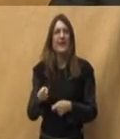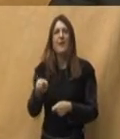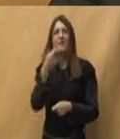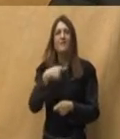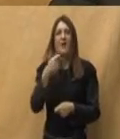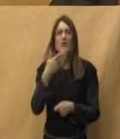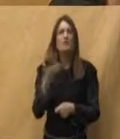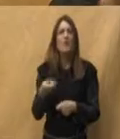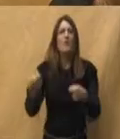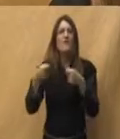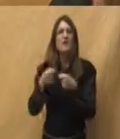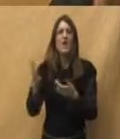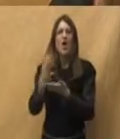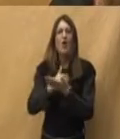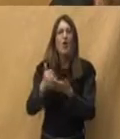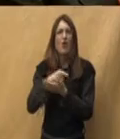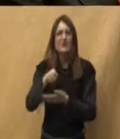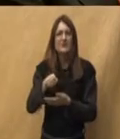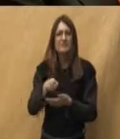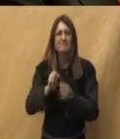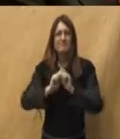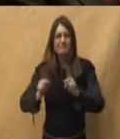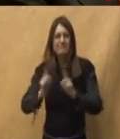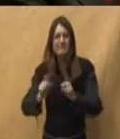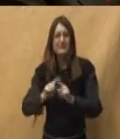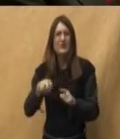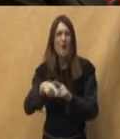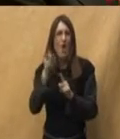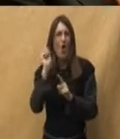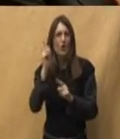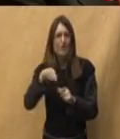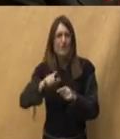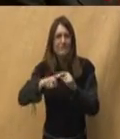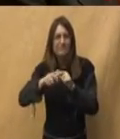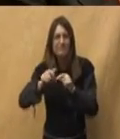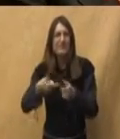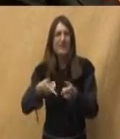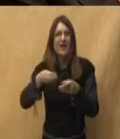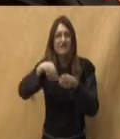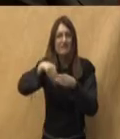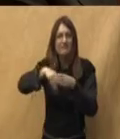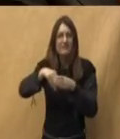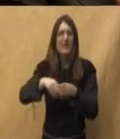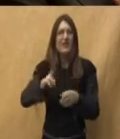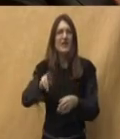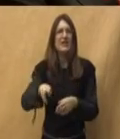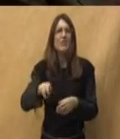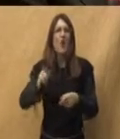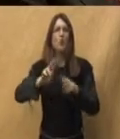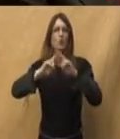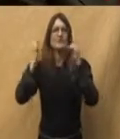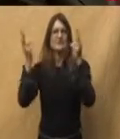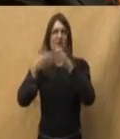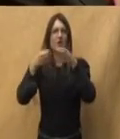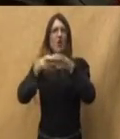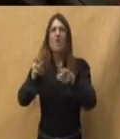prehrane u kojoj se koriste razni toksični materijali, toksični ingredijencije. Imate recimo oblasti u svijetu